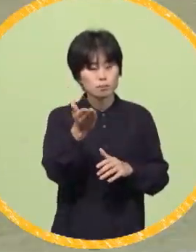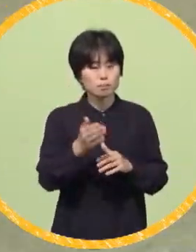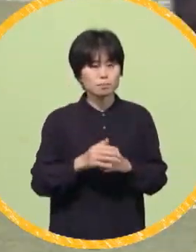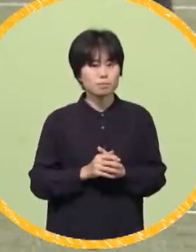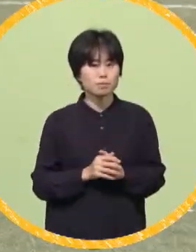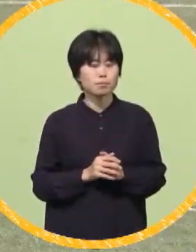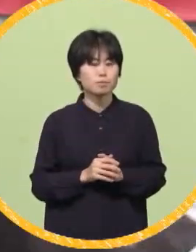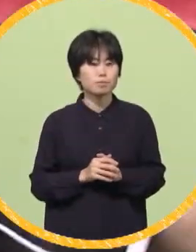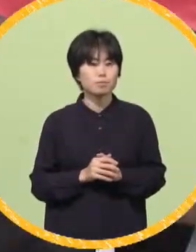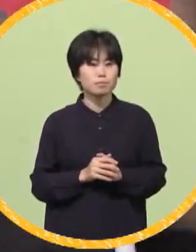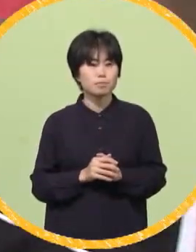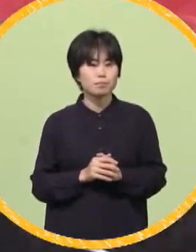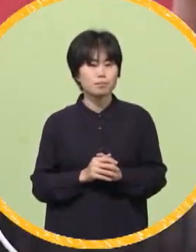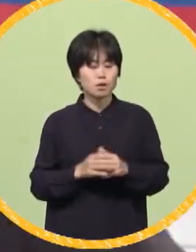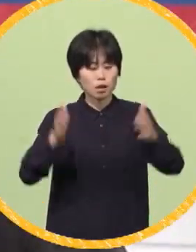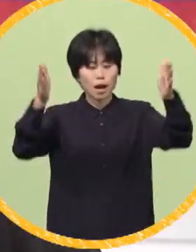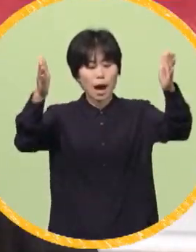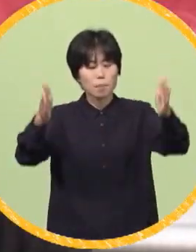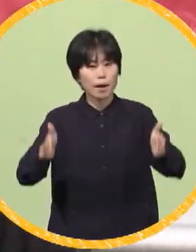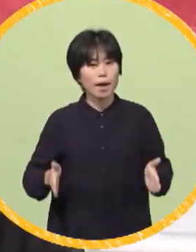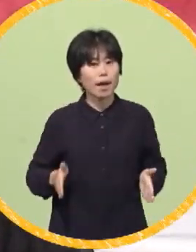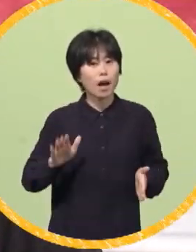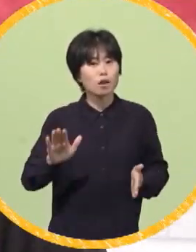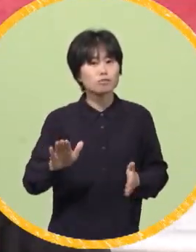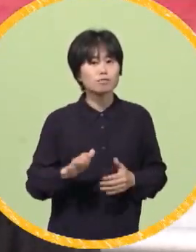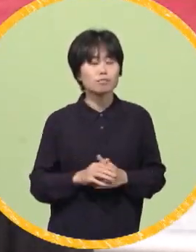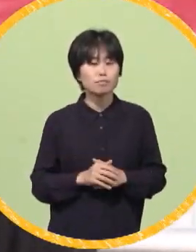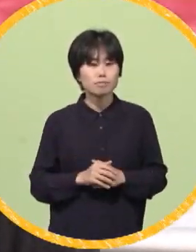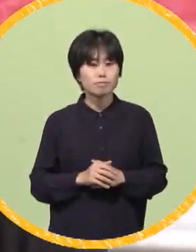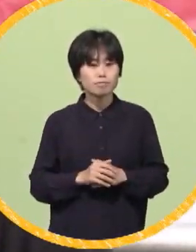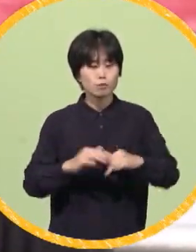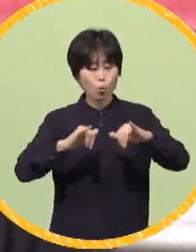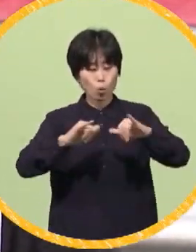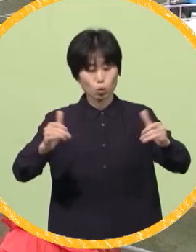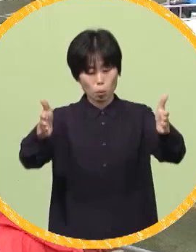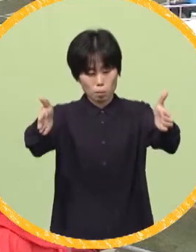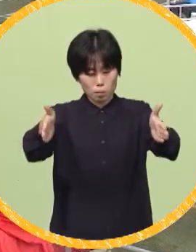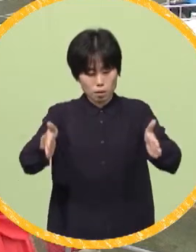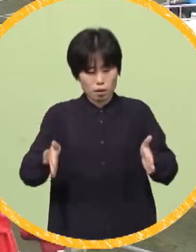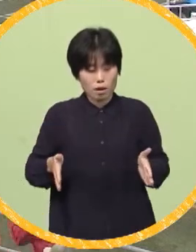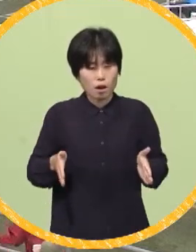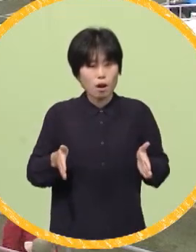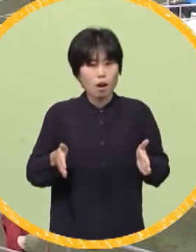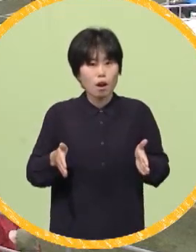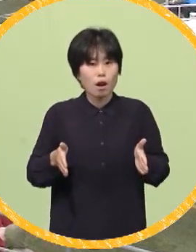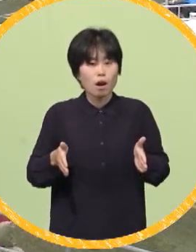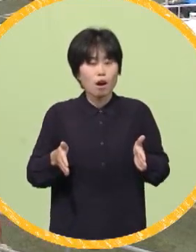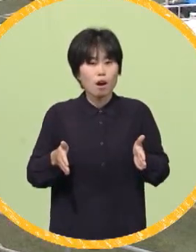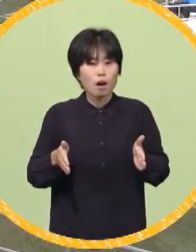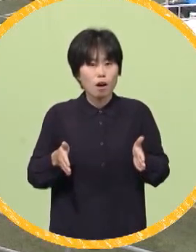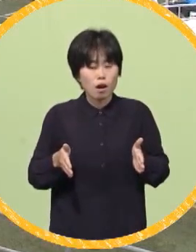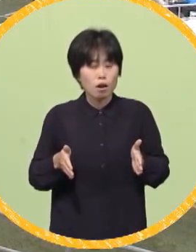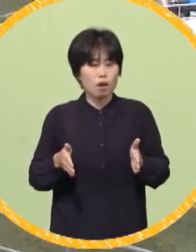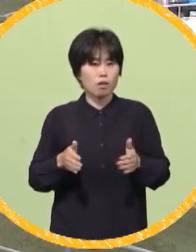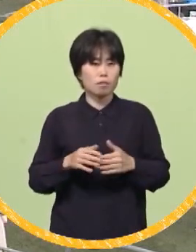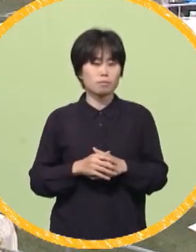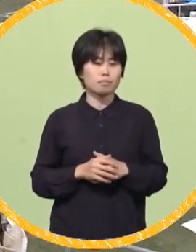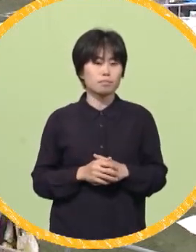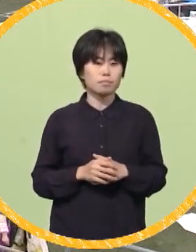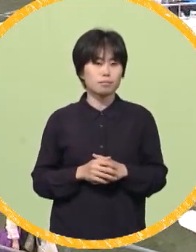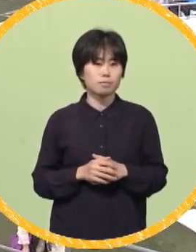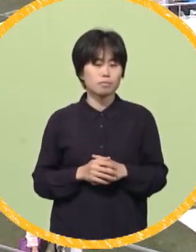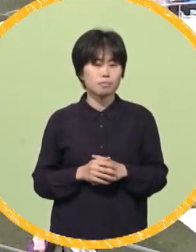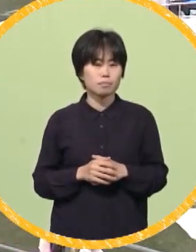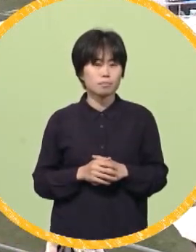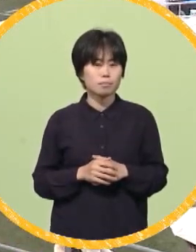大きい違いはやっぱ壁があるっていうことですよね。両サイドに壁があって、はい、まあ、フットサルだとなかなかないですよね。 そうですね。 あ